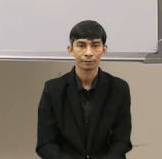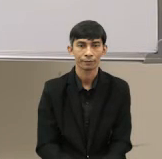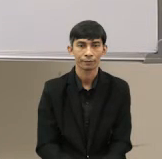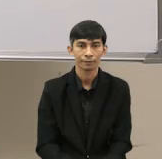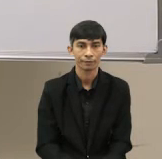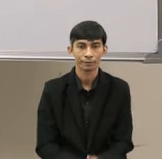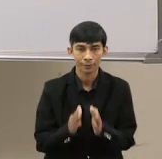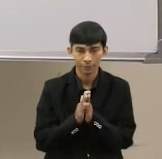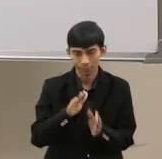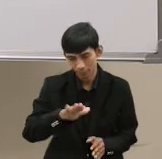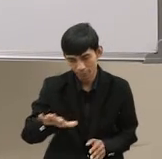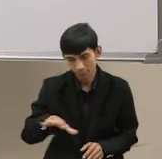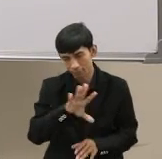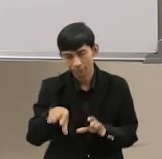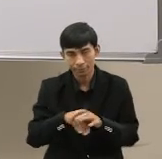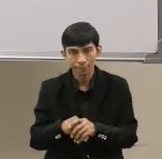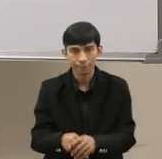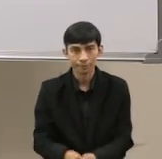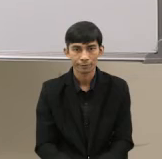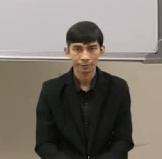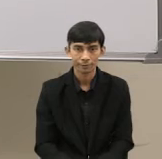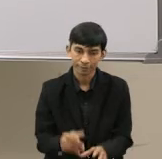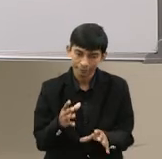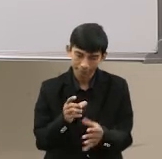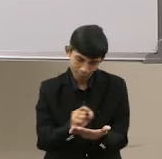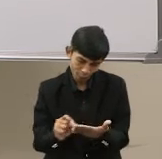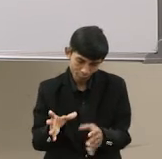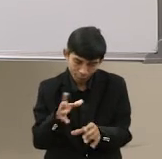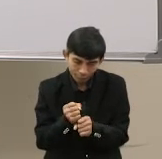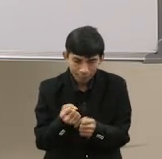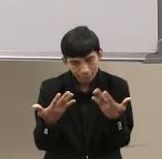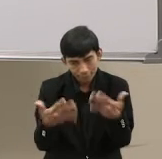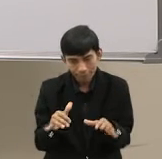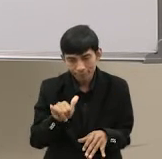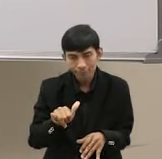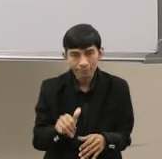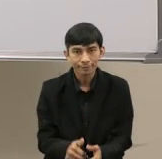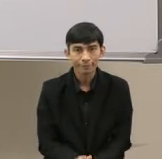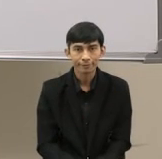ở con tiếng ốc này chọc rừng nữ